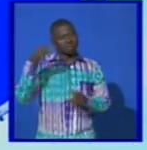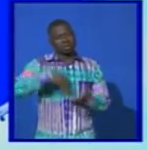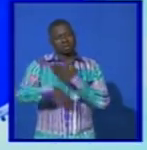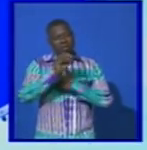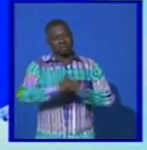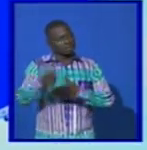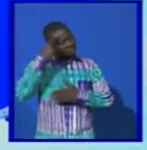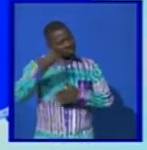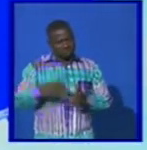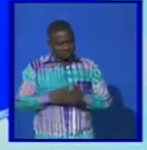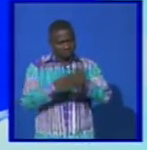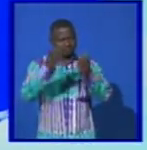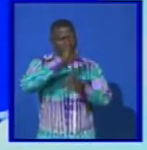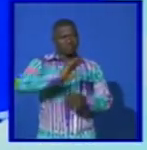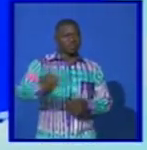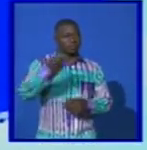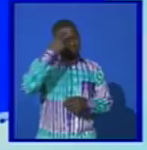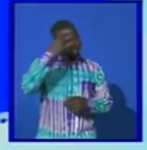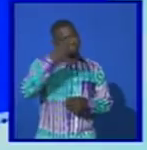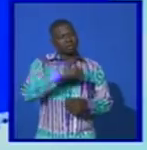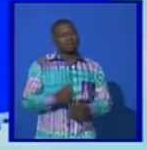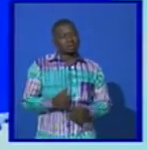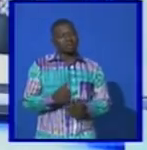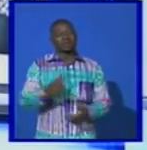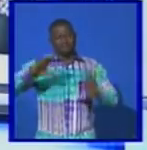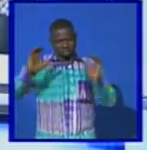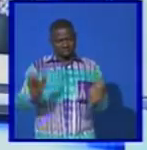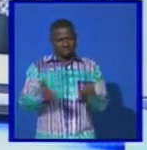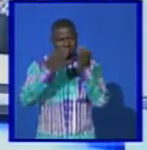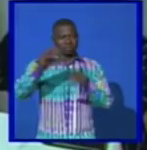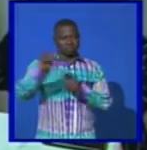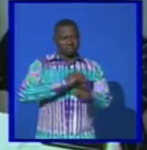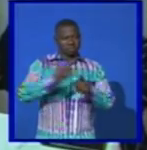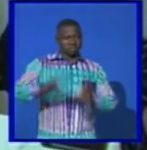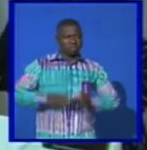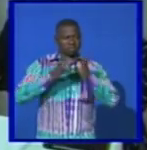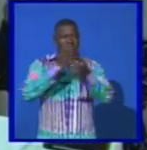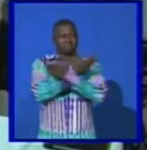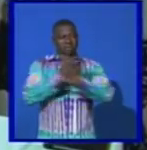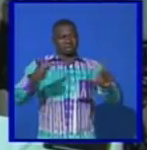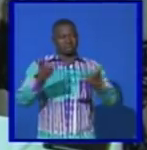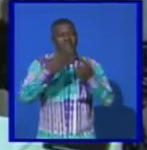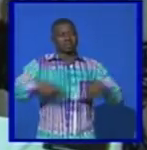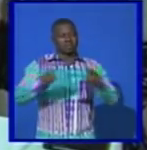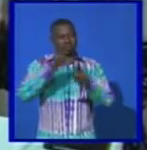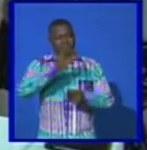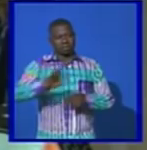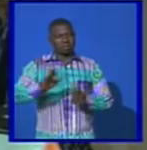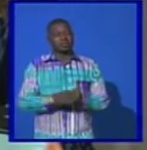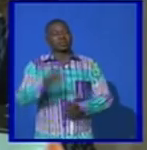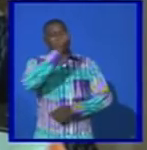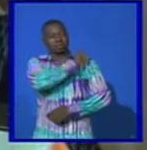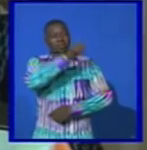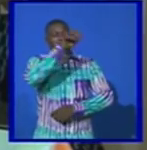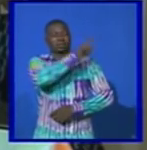sa politique de gratuité de soins au Burkina. Oscar Soulama, Tanga Kafando. Abdulaziz Ouédraogo et